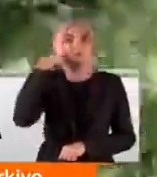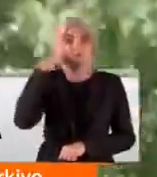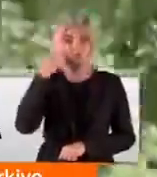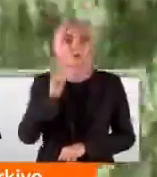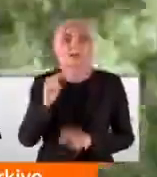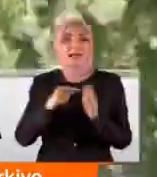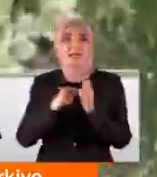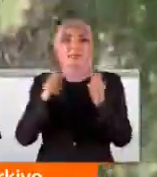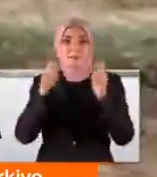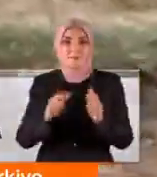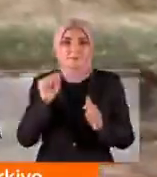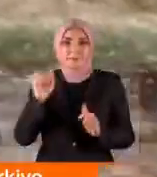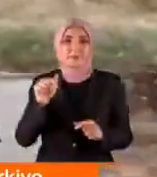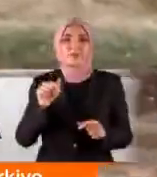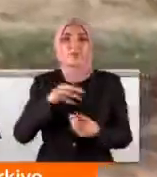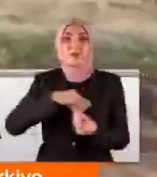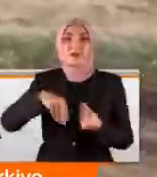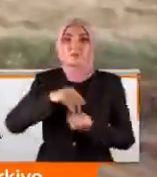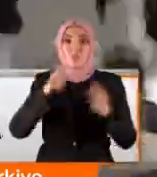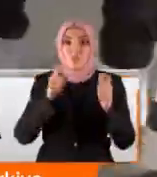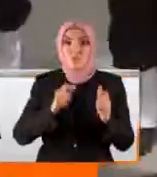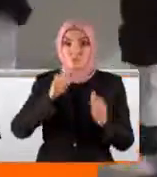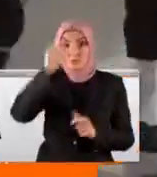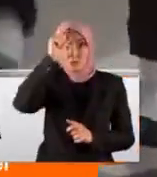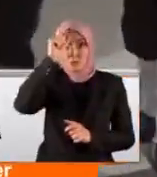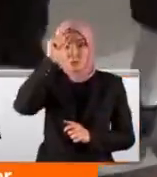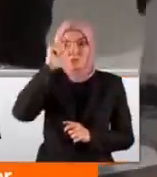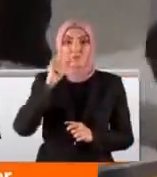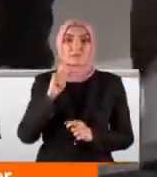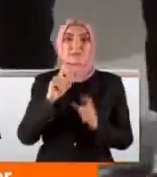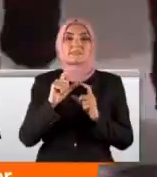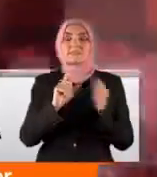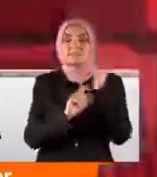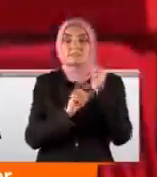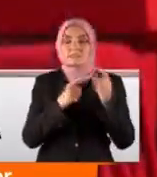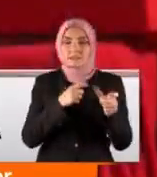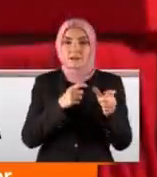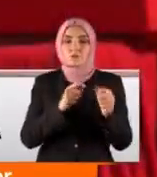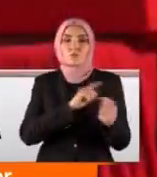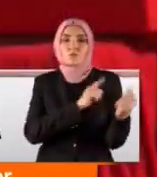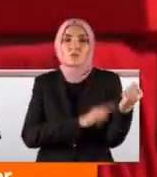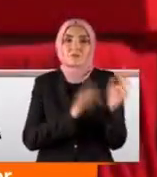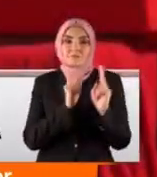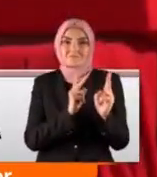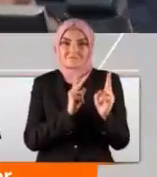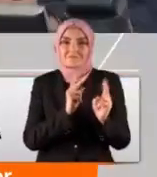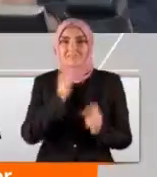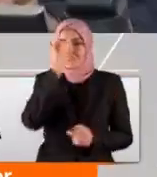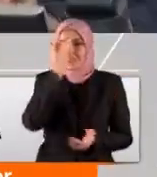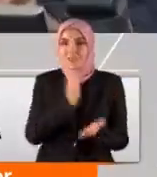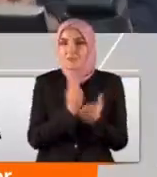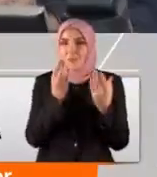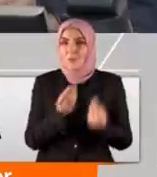Kalkanı bölgesinde Türk Silahlı Kuvvetleri'ne ait kirpi zırhlı aracına yapılan saldırıda şehit düşen iki Mehmetçiyi unutmadı Akar.